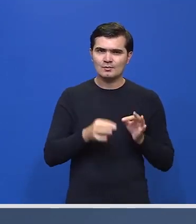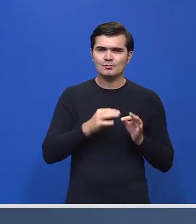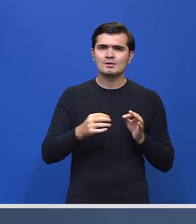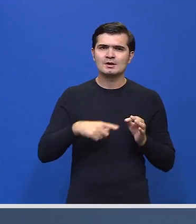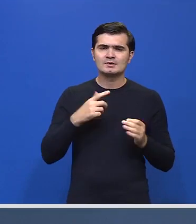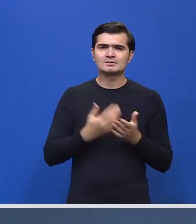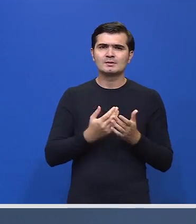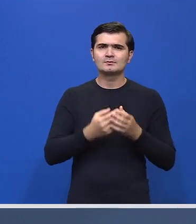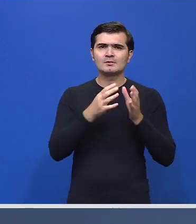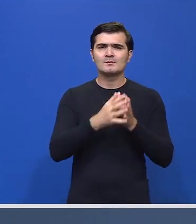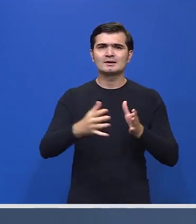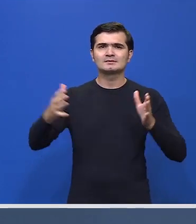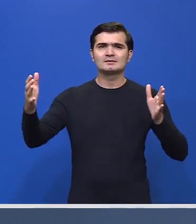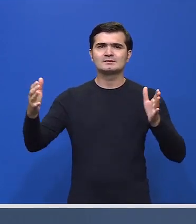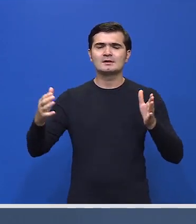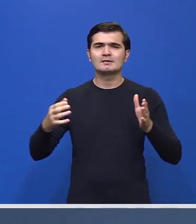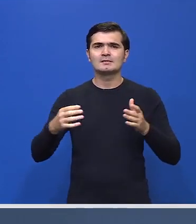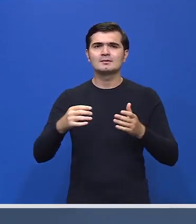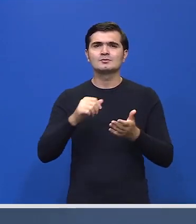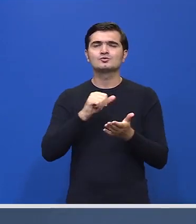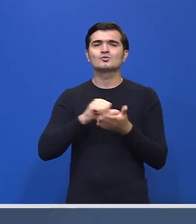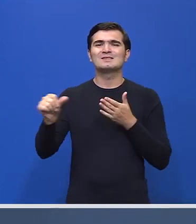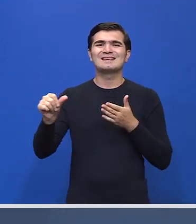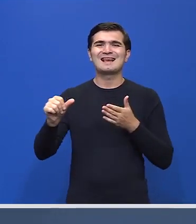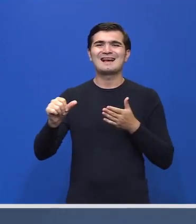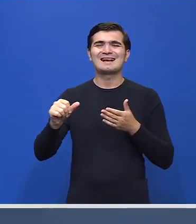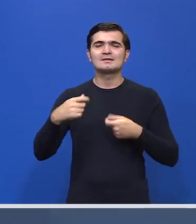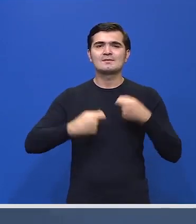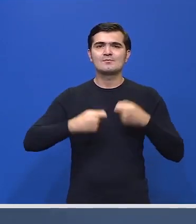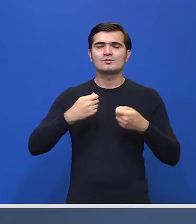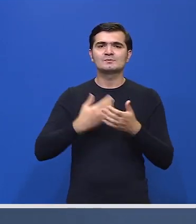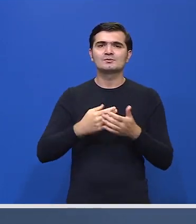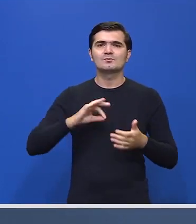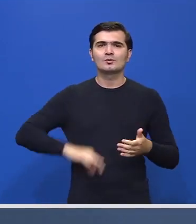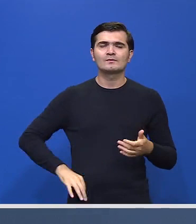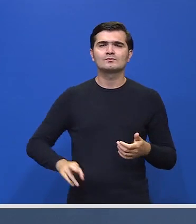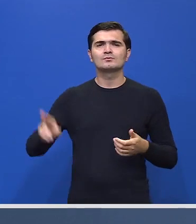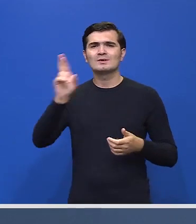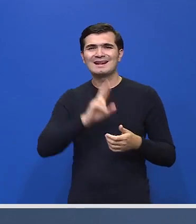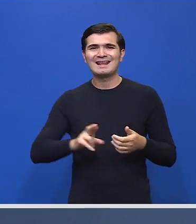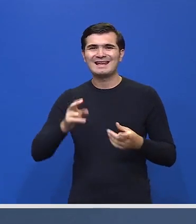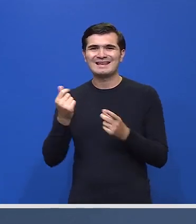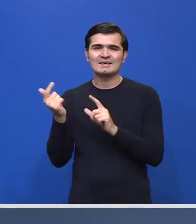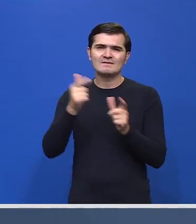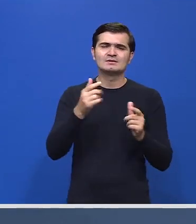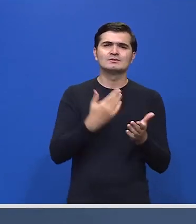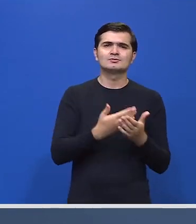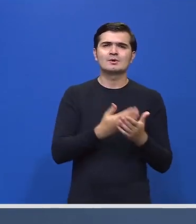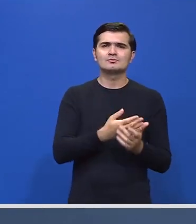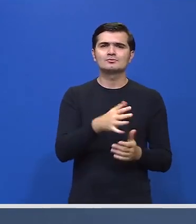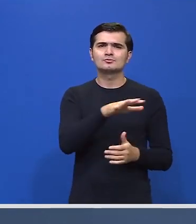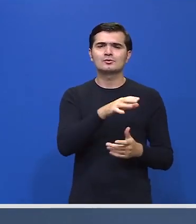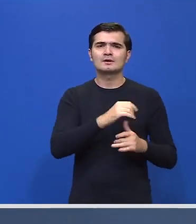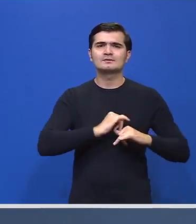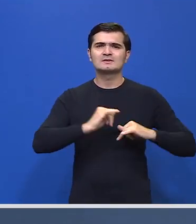extinderea facilității de scutire a profitului, discutirea de impozit a profitului reinvestit și pentru zona de dezvoltare,